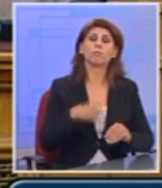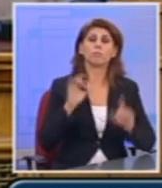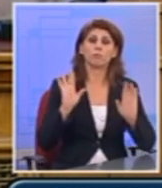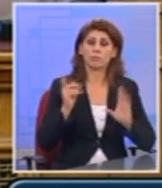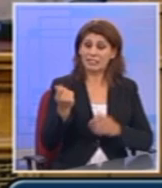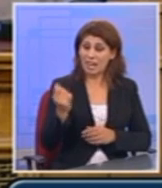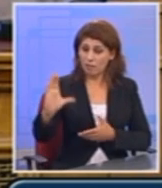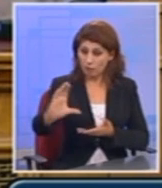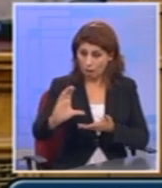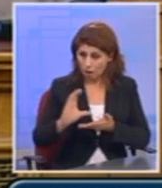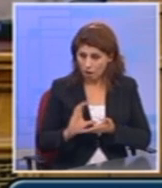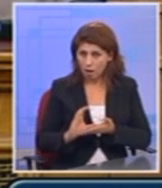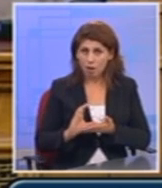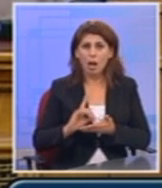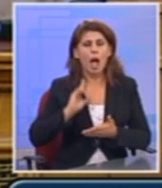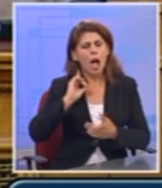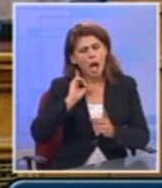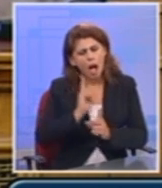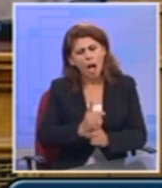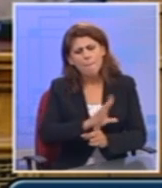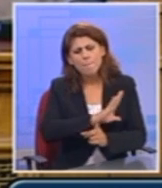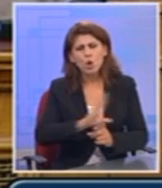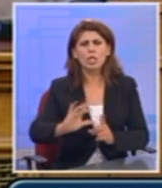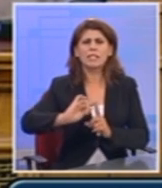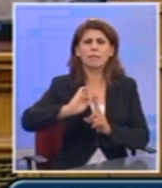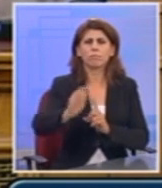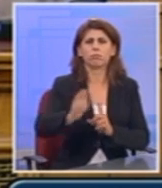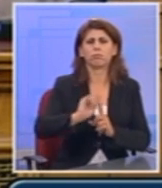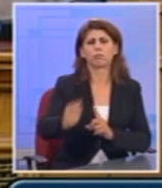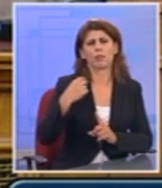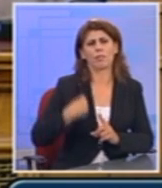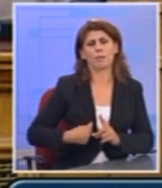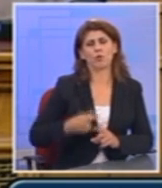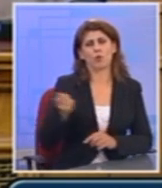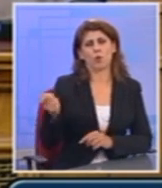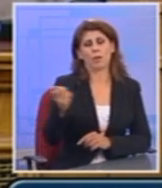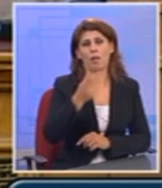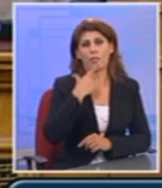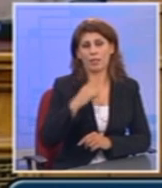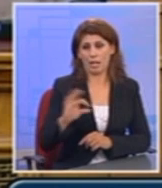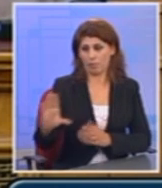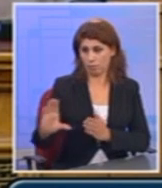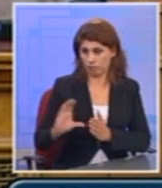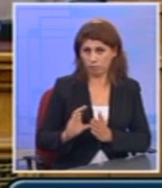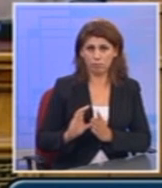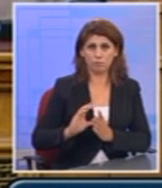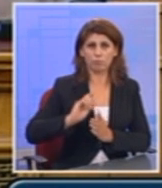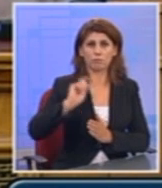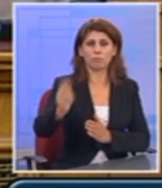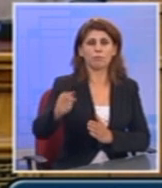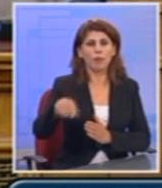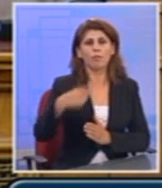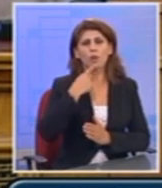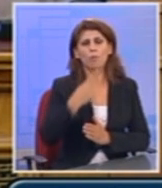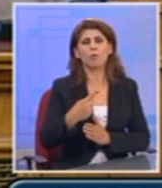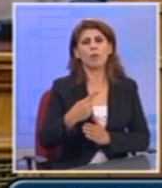τίμημα αυτό προορίζεται αποκλειστικά για την αποπληρωμή του δημοσίου χρέους δηλαδή διοχετεύεται σε αυτό που